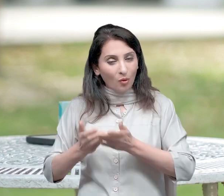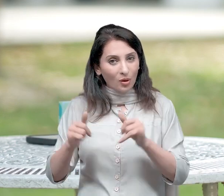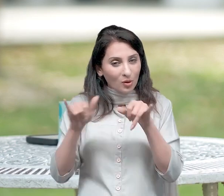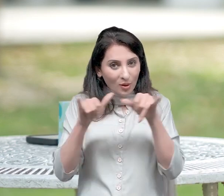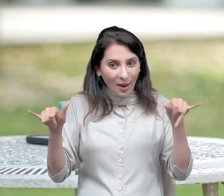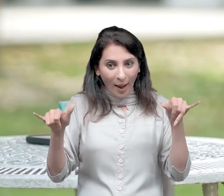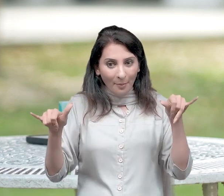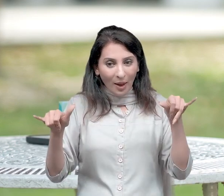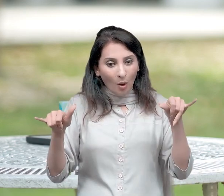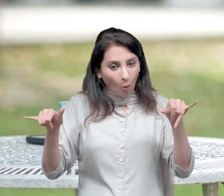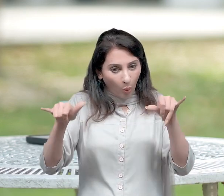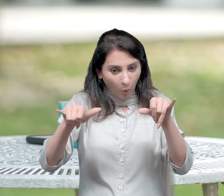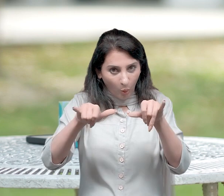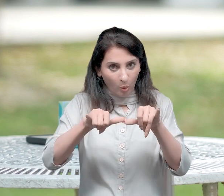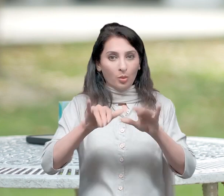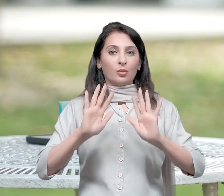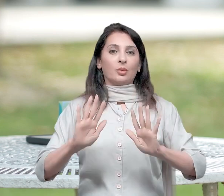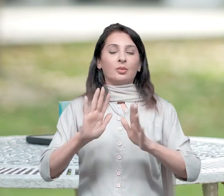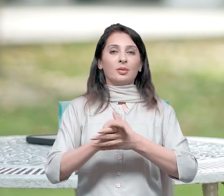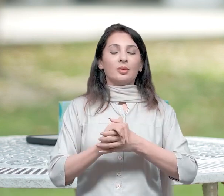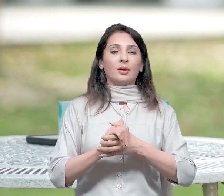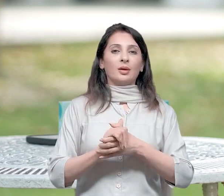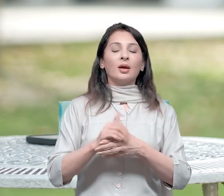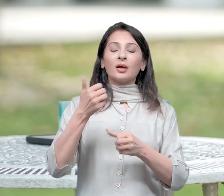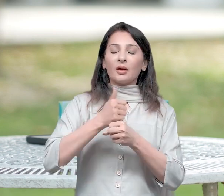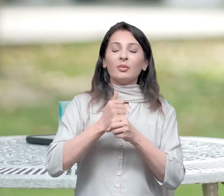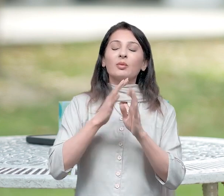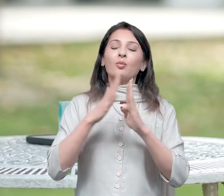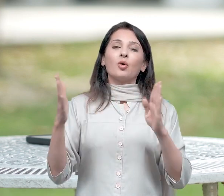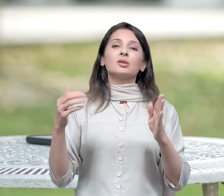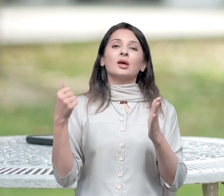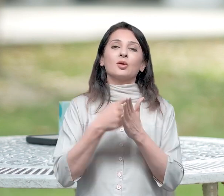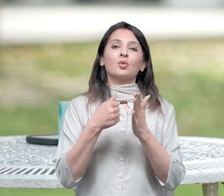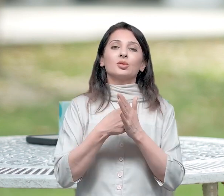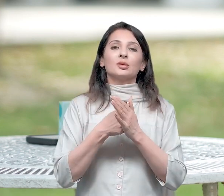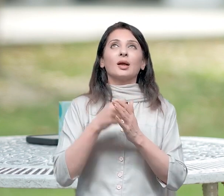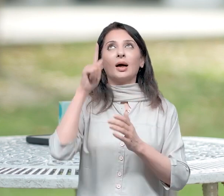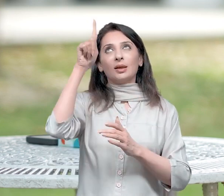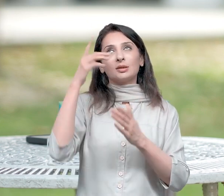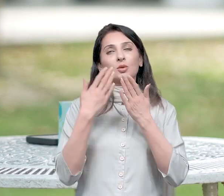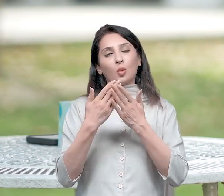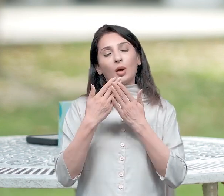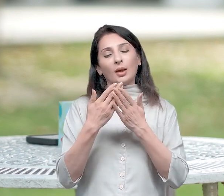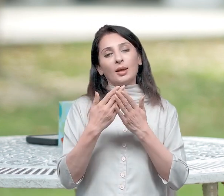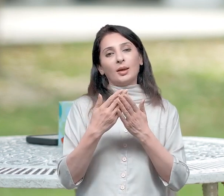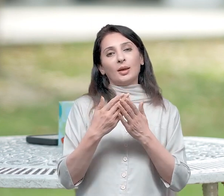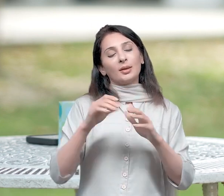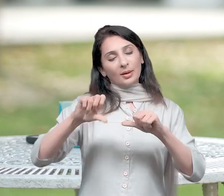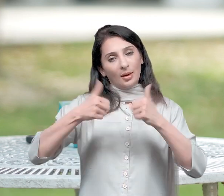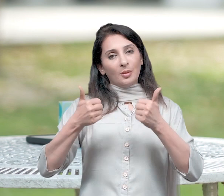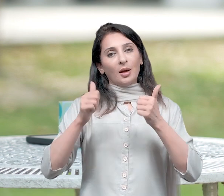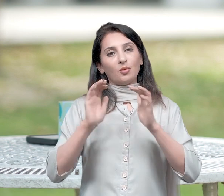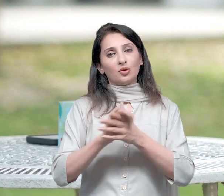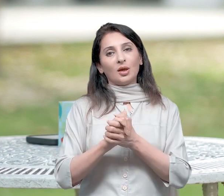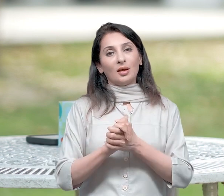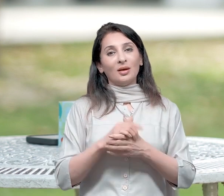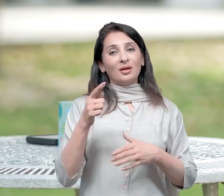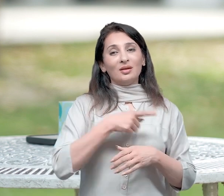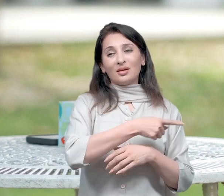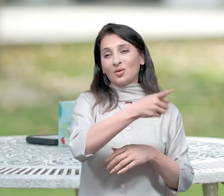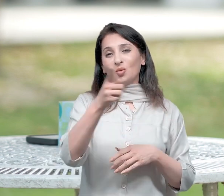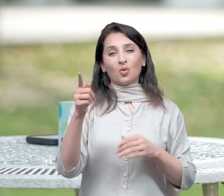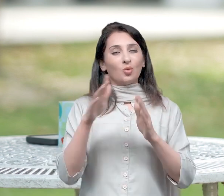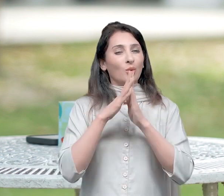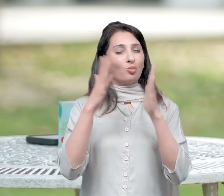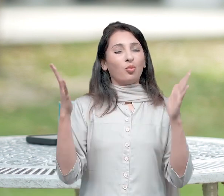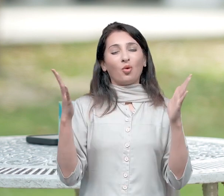جائے. یہ گورنمنٹ بھی پوری کوشش کر رہی ہے، اللہ تعالیٰ ان کو کامیاب کرے. لیکن اس وقت لوگوں کے اوپر ایک